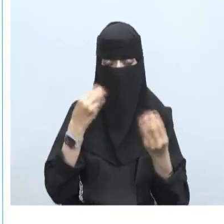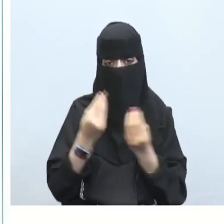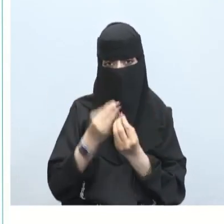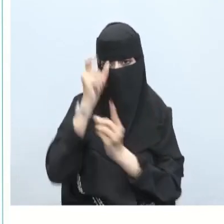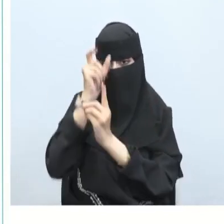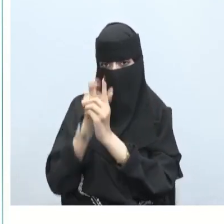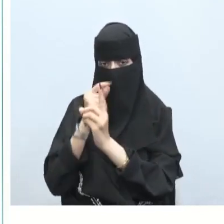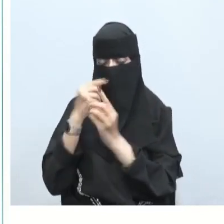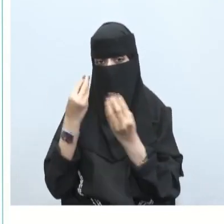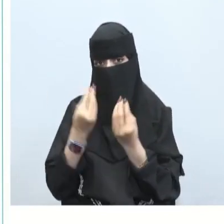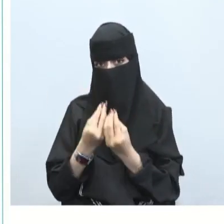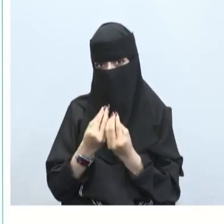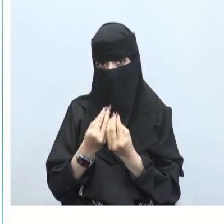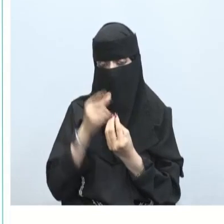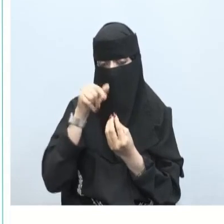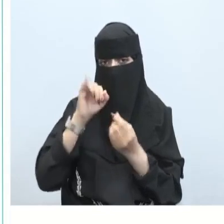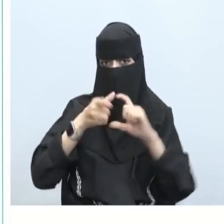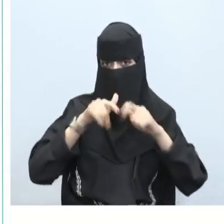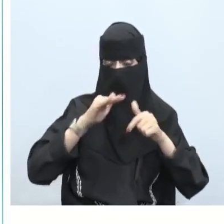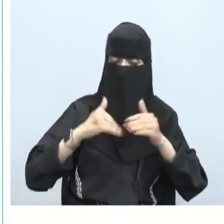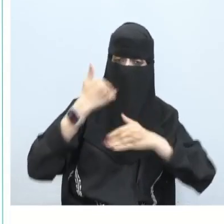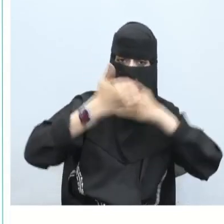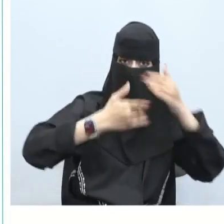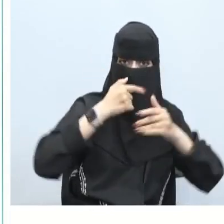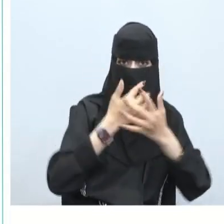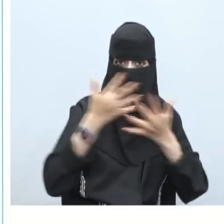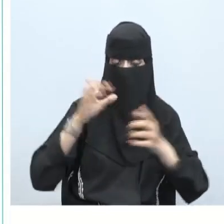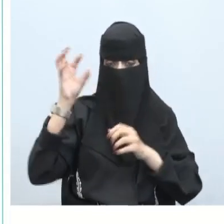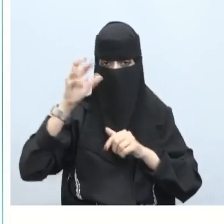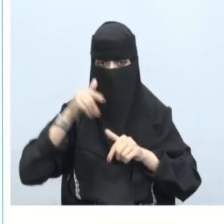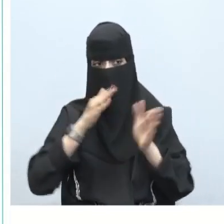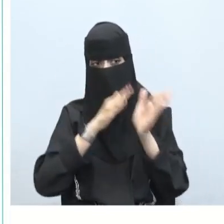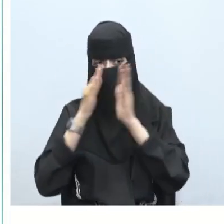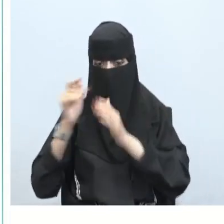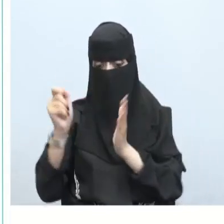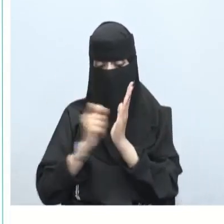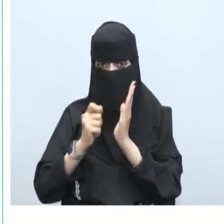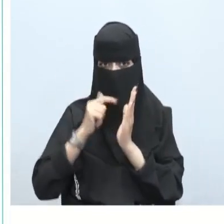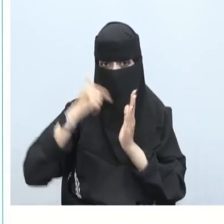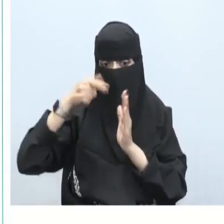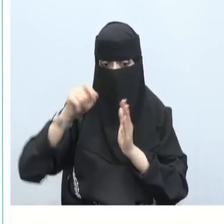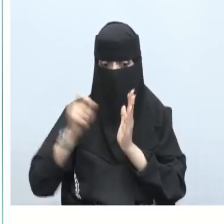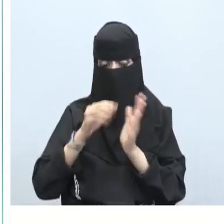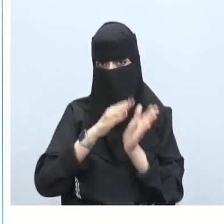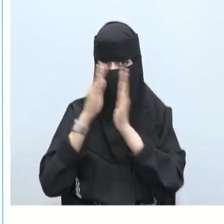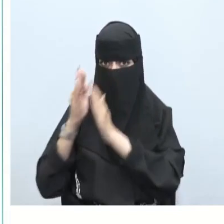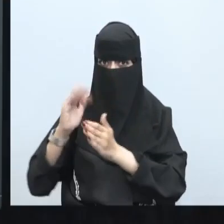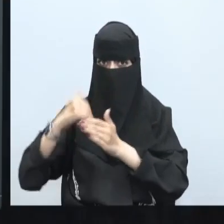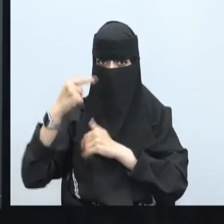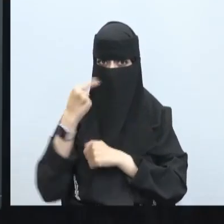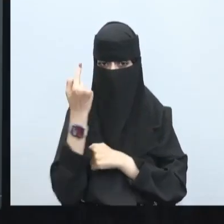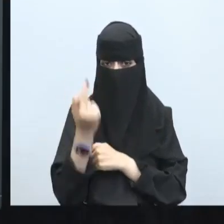مع ايضا المنظمه بالتالي كثير من الشركات تلجا الى التعاقد مع شركه نقل حينما يطلب